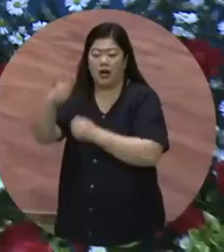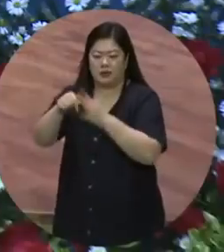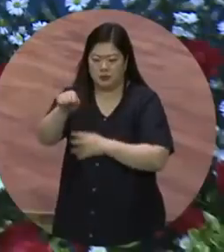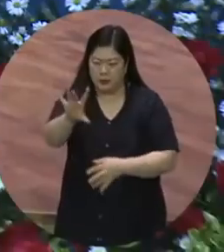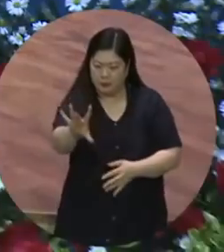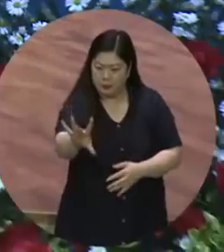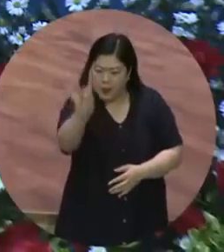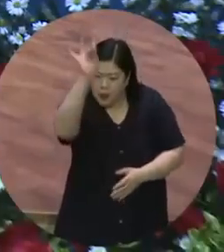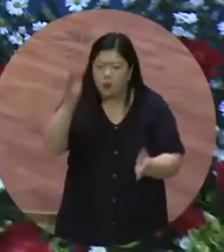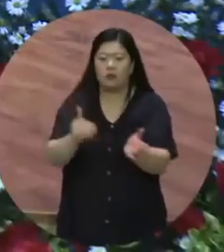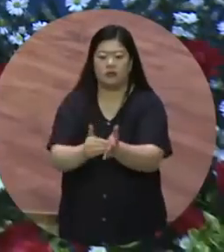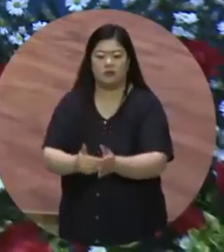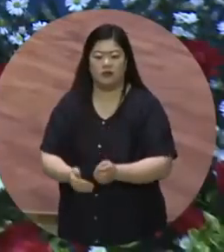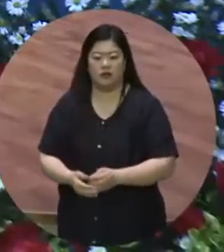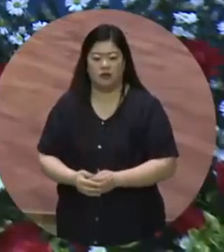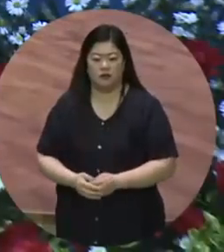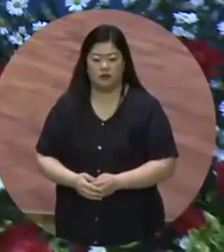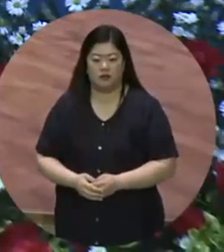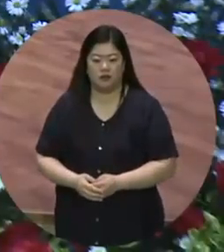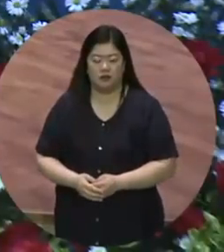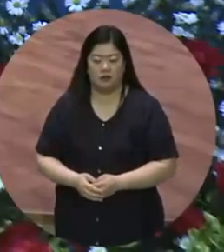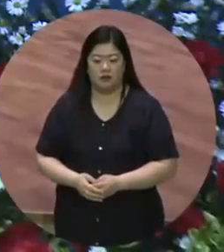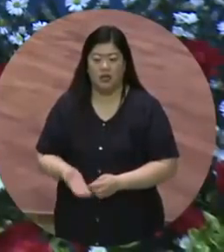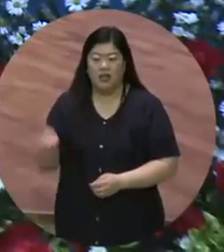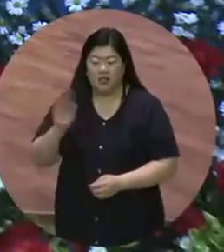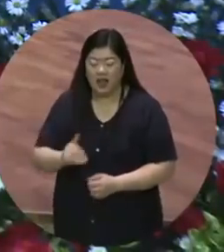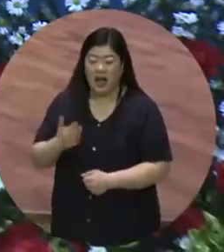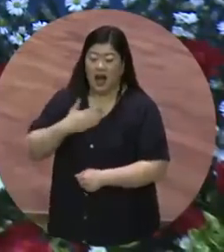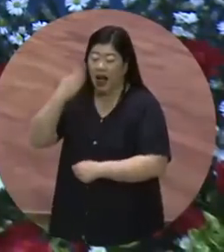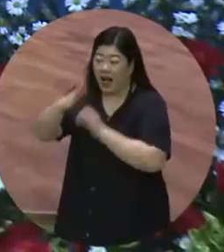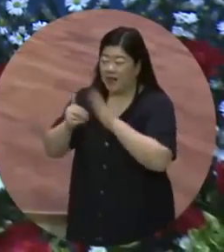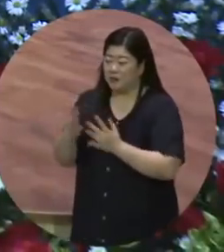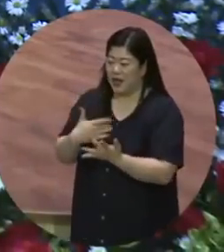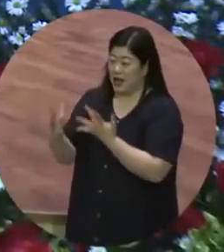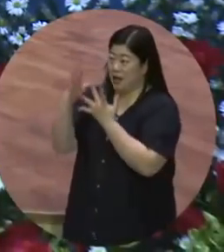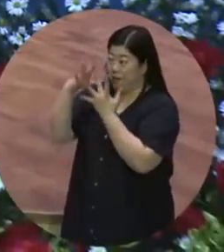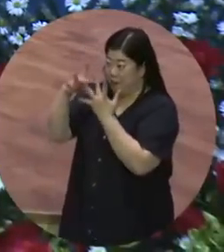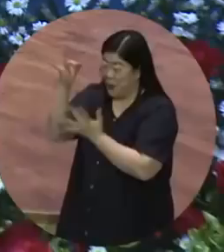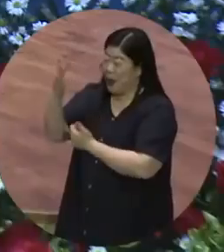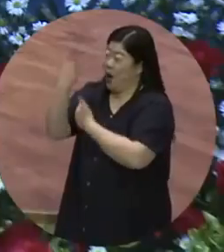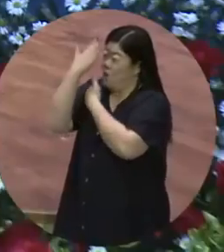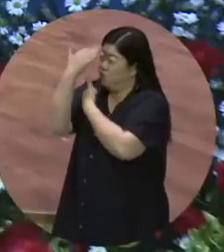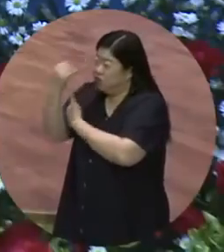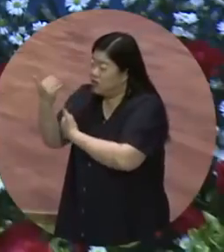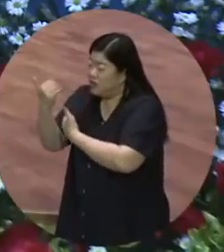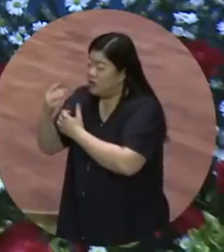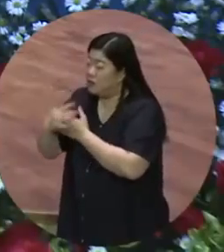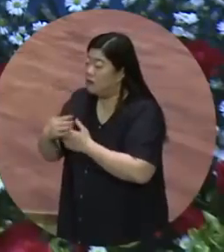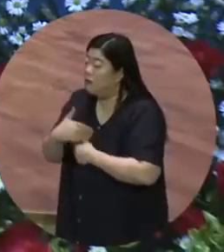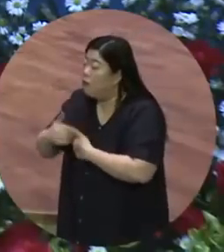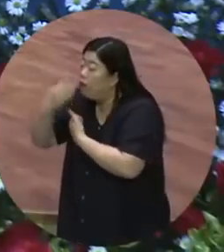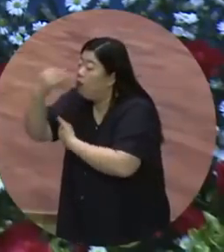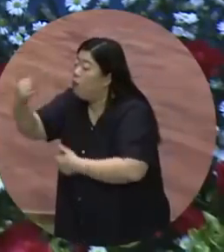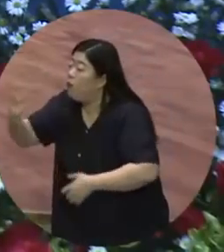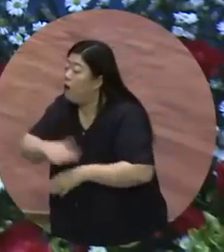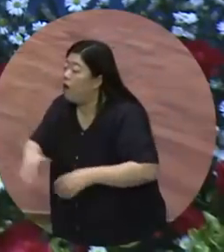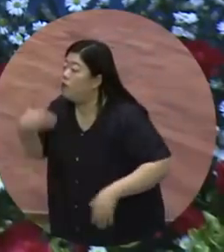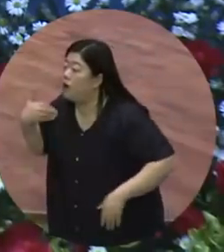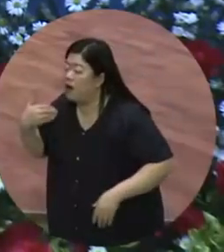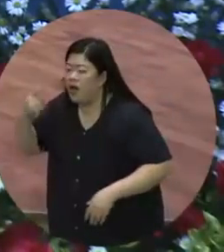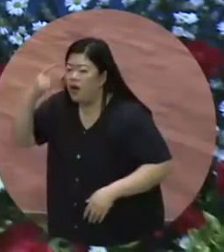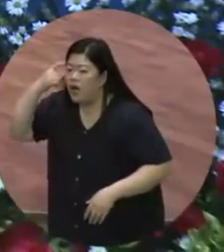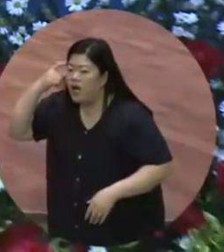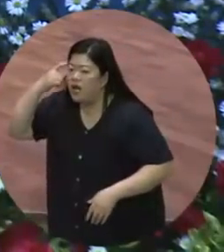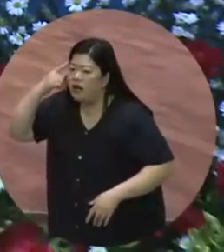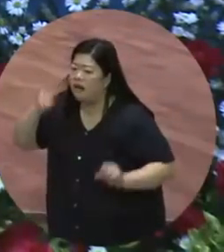찍었다니까요. 여러분 자신을 잘 몰라요. 여러분 자신이 여러분 눈에 보이는 거 소론적인 거 잡혀 있어가지고 여러분